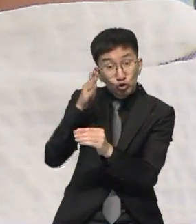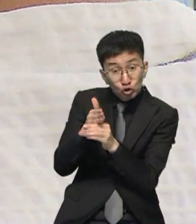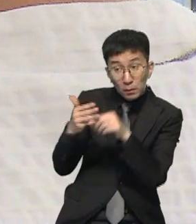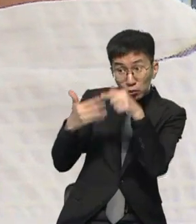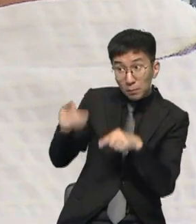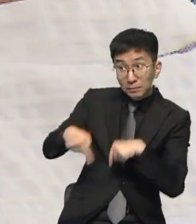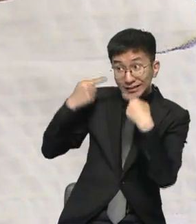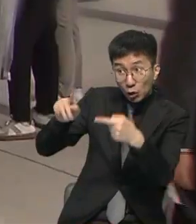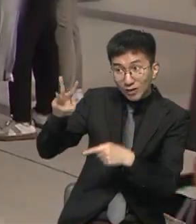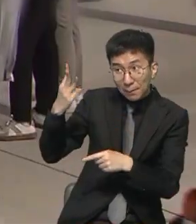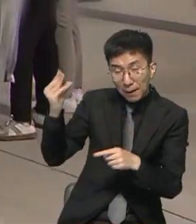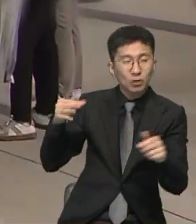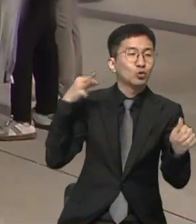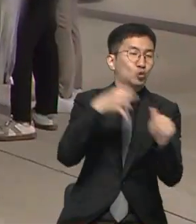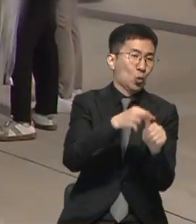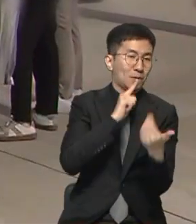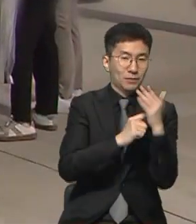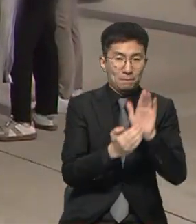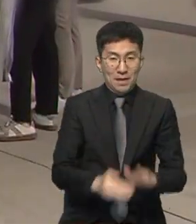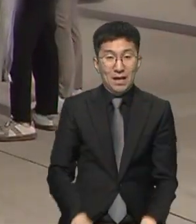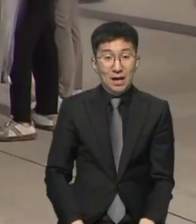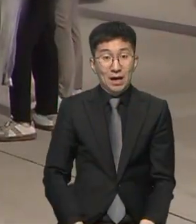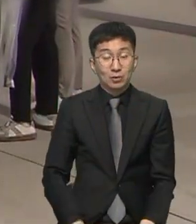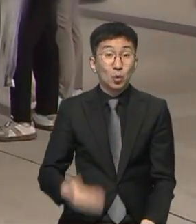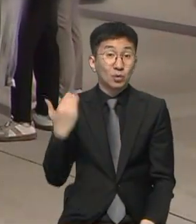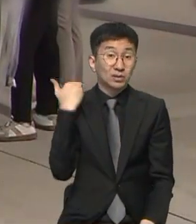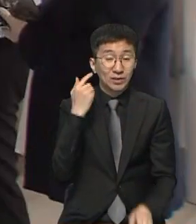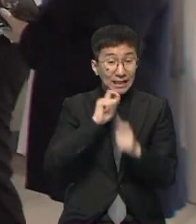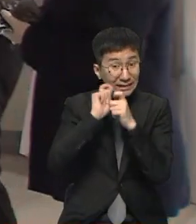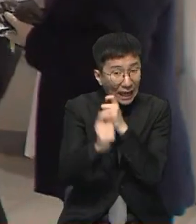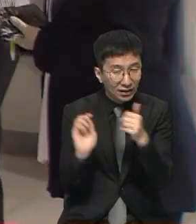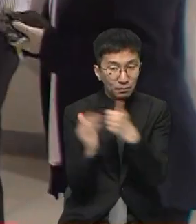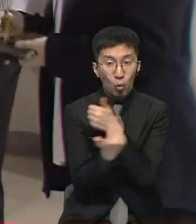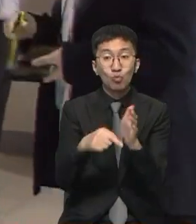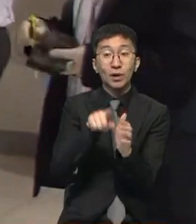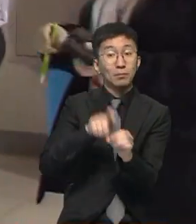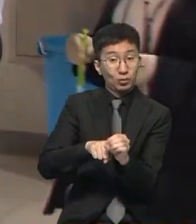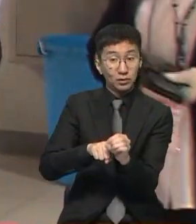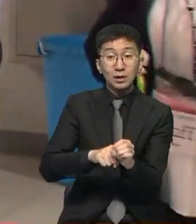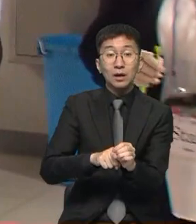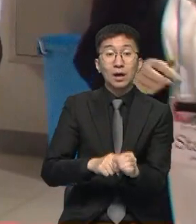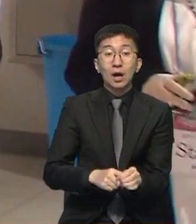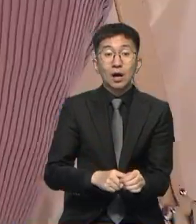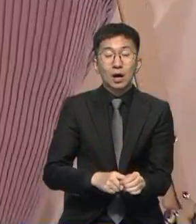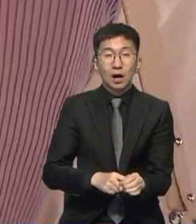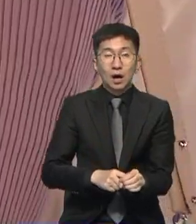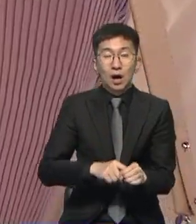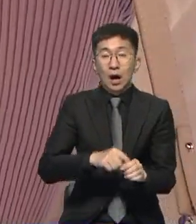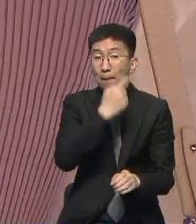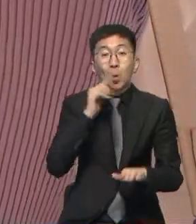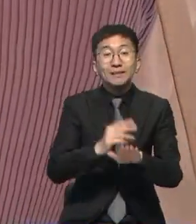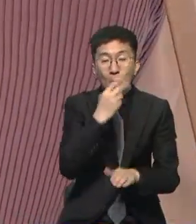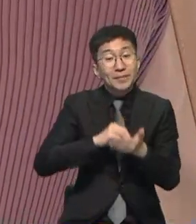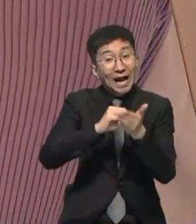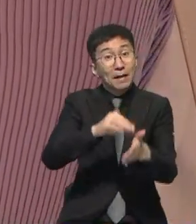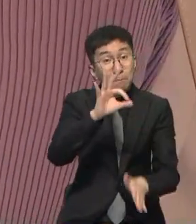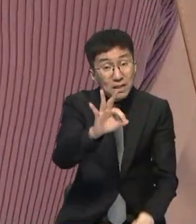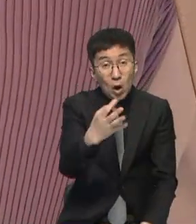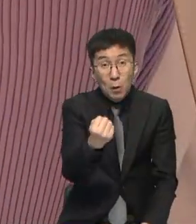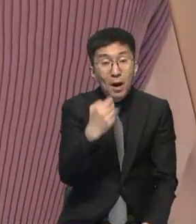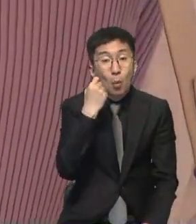지원하도록 했습니다. 또 청년들을 전세 사기 위험으로부터 보호하기 위해 보증보험 가입비로 월 6만 원씩의 지원